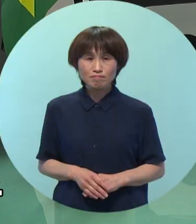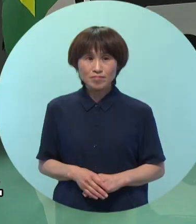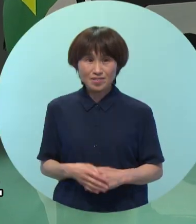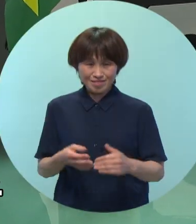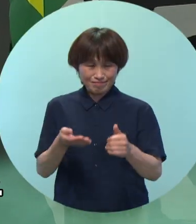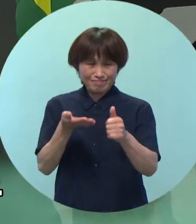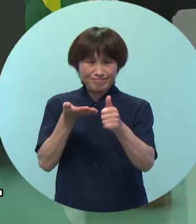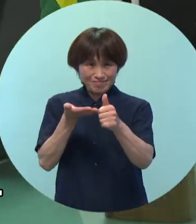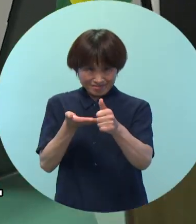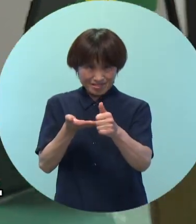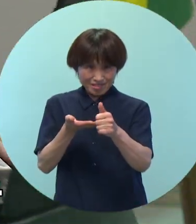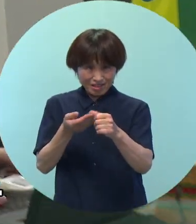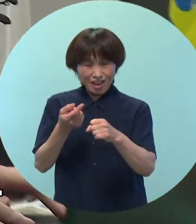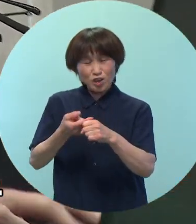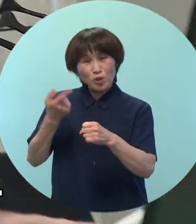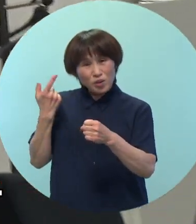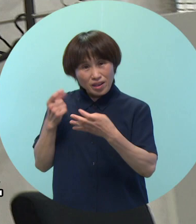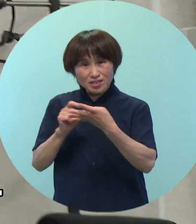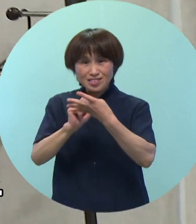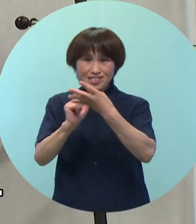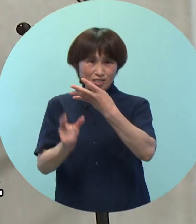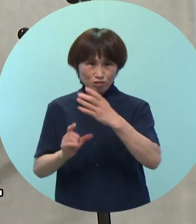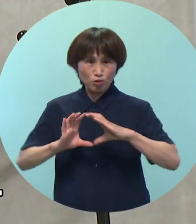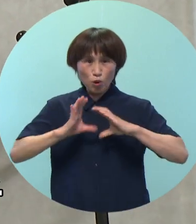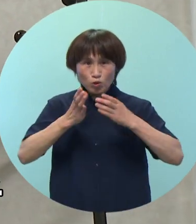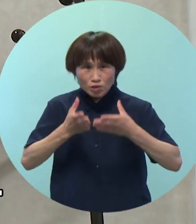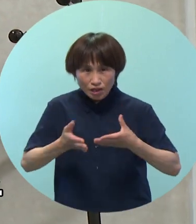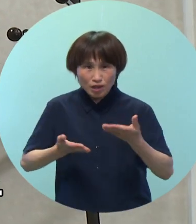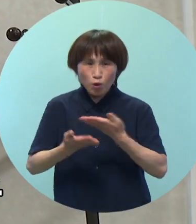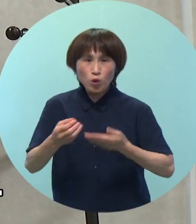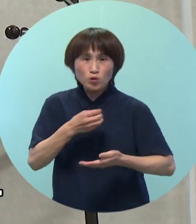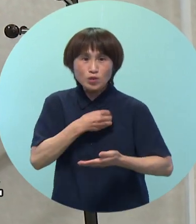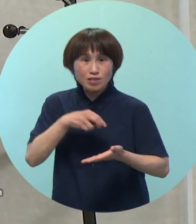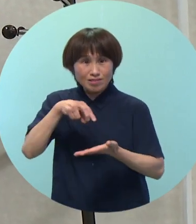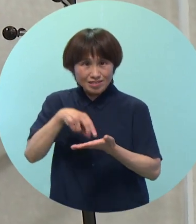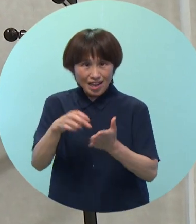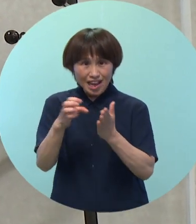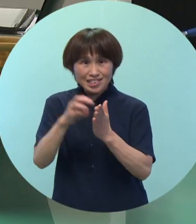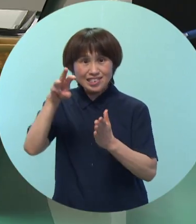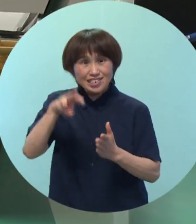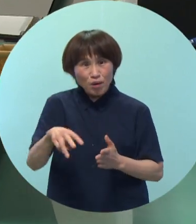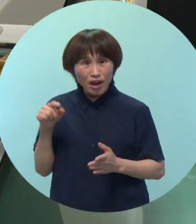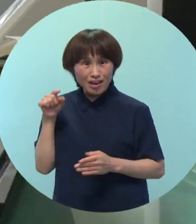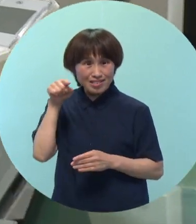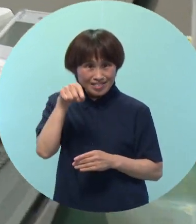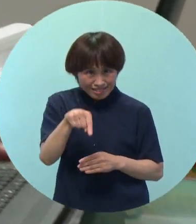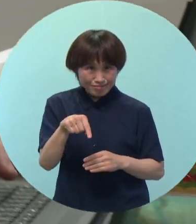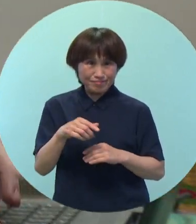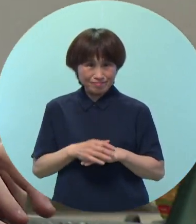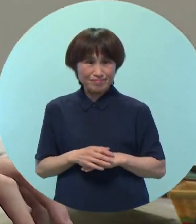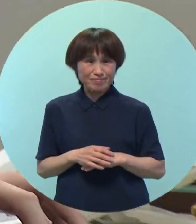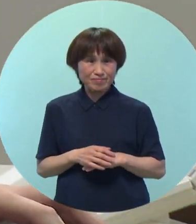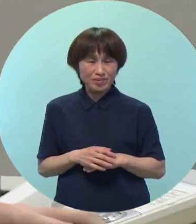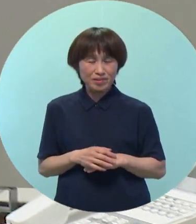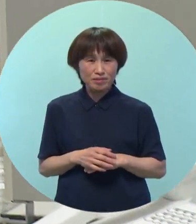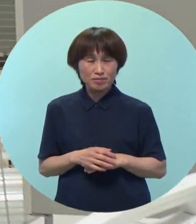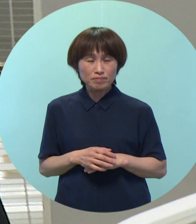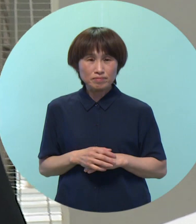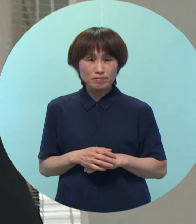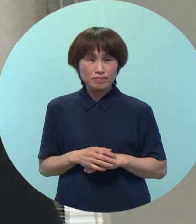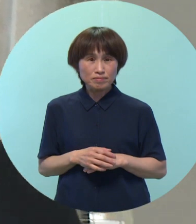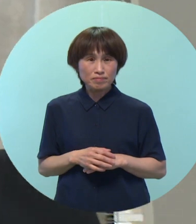ガブリエルさんは去年4月、国際交流員として石川にやってきました。来日は2度